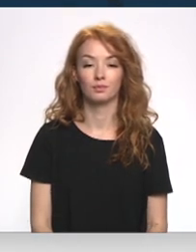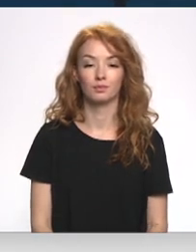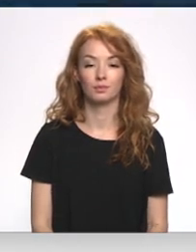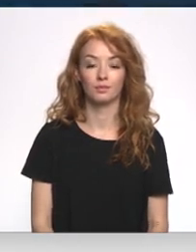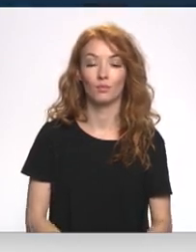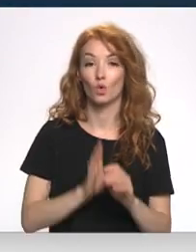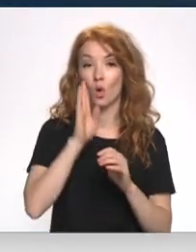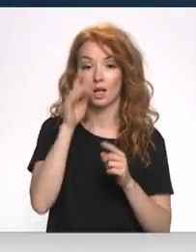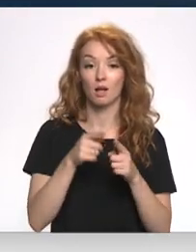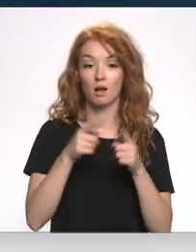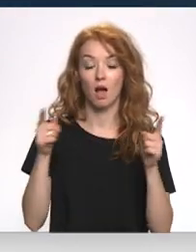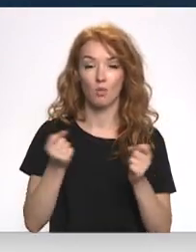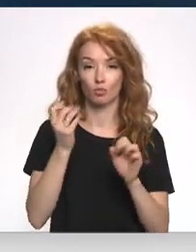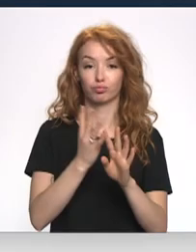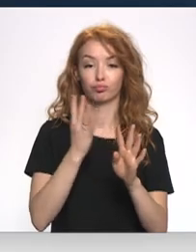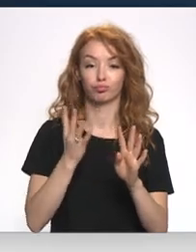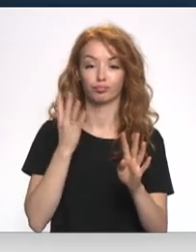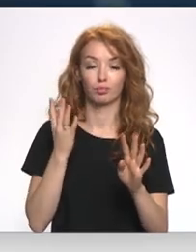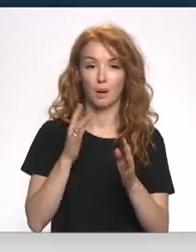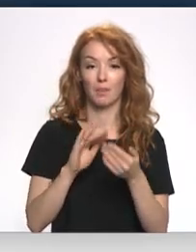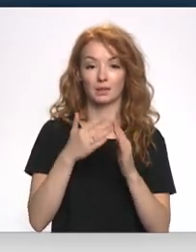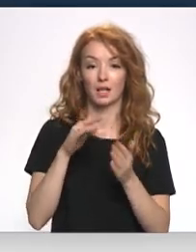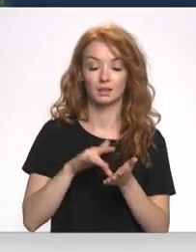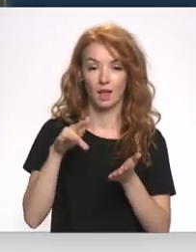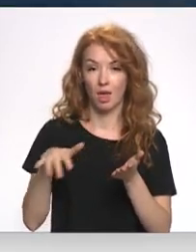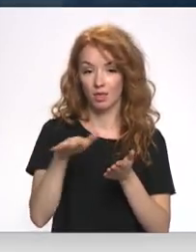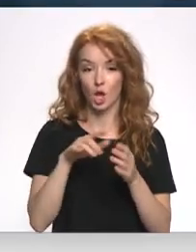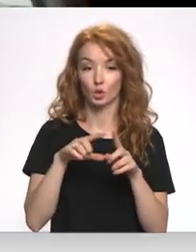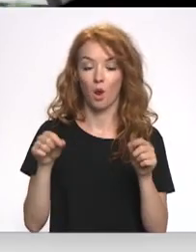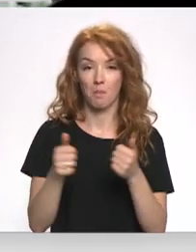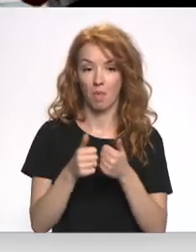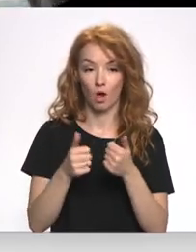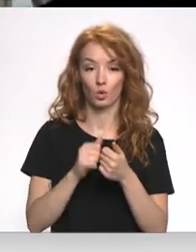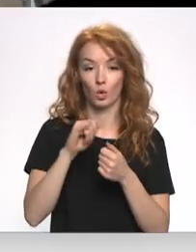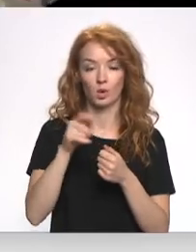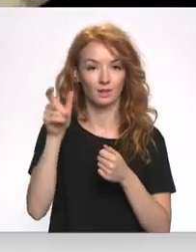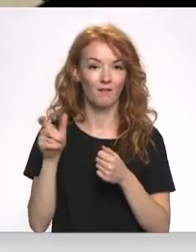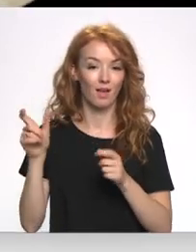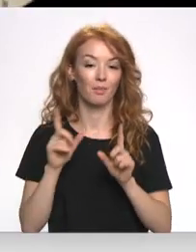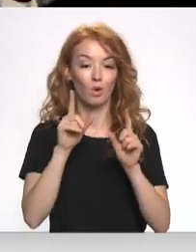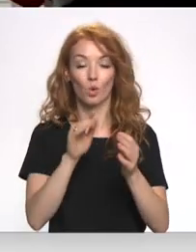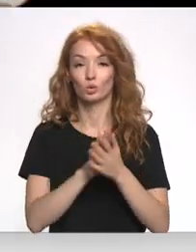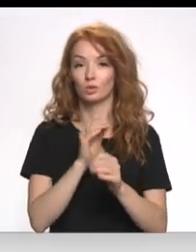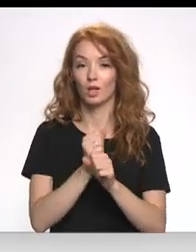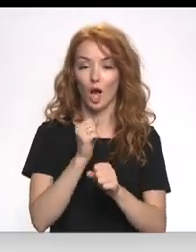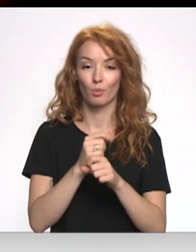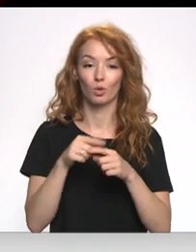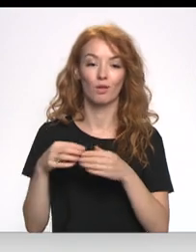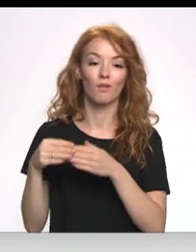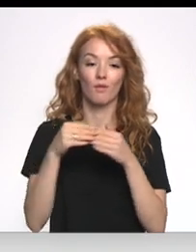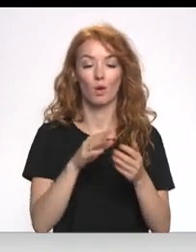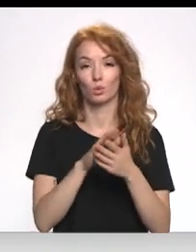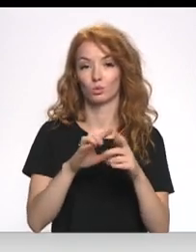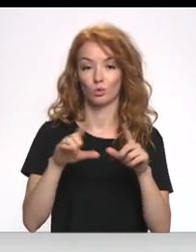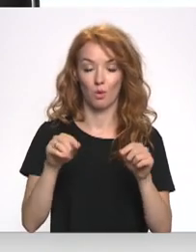No rīta garākas automašīnu rindas veidojas pilsētas centrā un skolu tūmā, jo ļaudis dodas uz darbu un pa ceļam ieved bērnus mācību